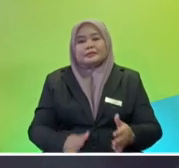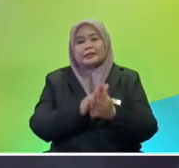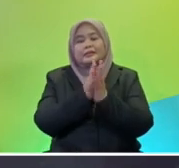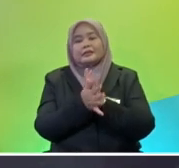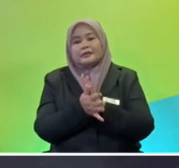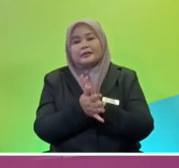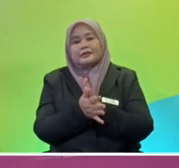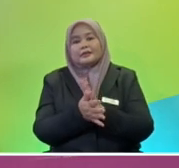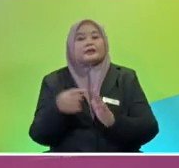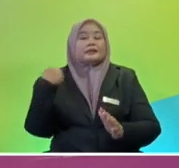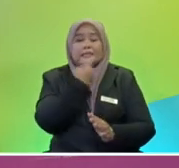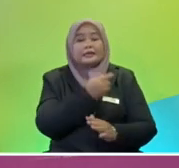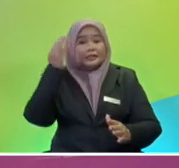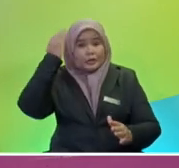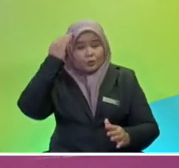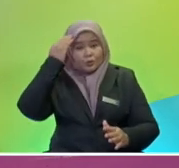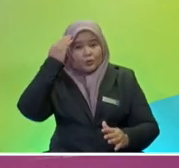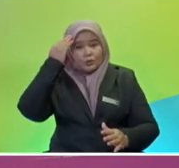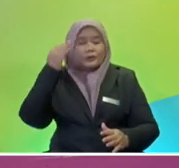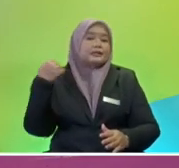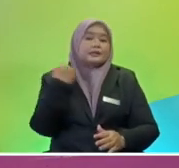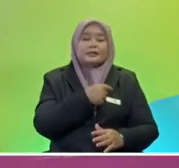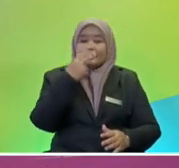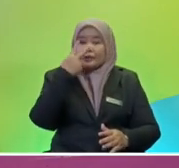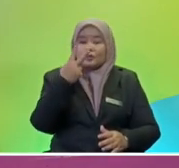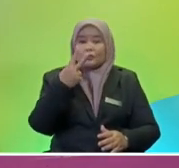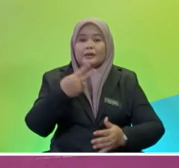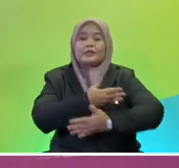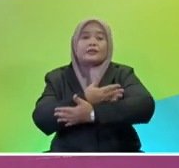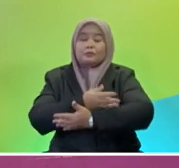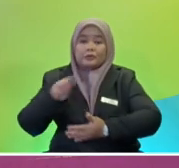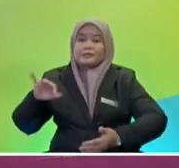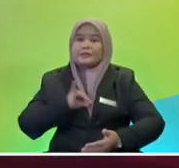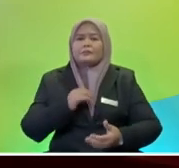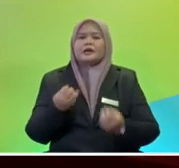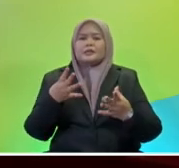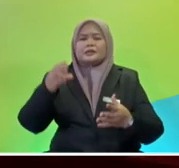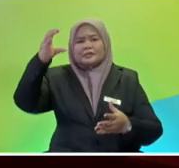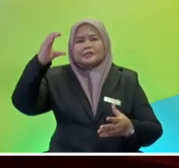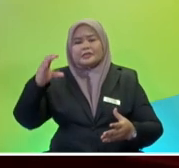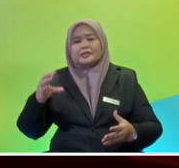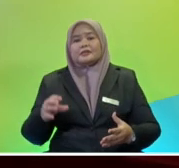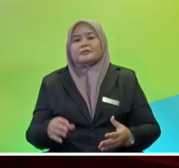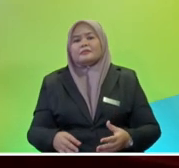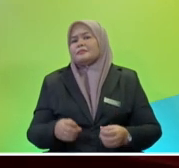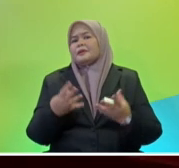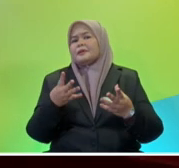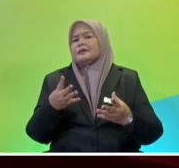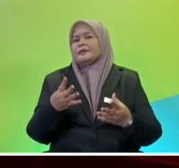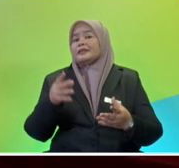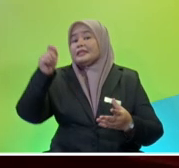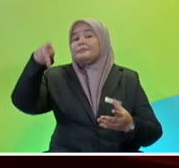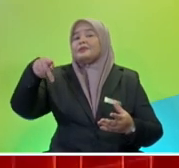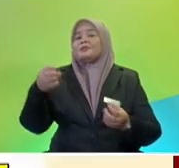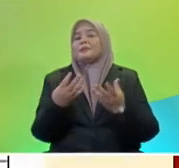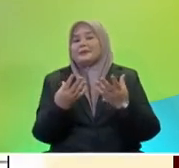jadi kita dah tahu dah tadi kita tengok macam jadi orangnya